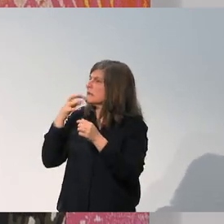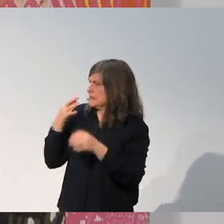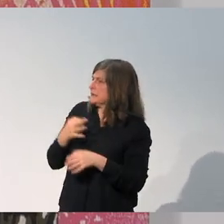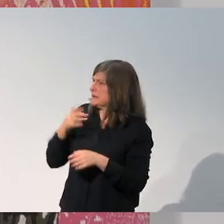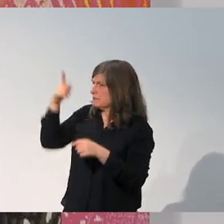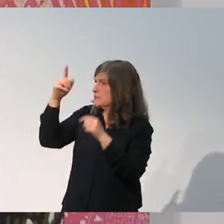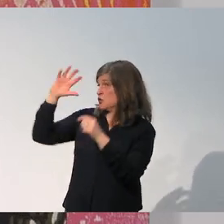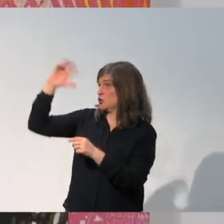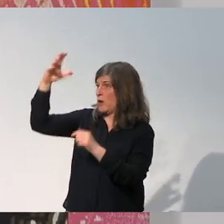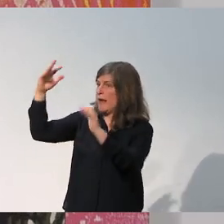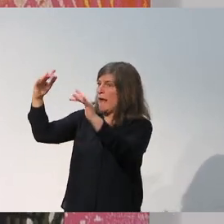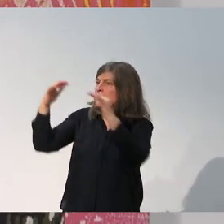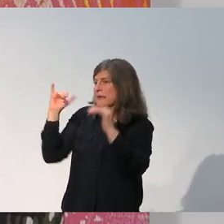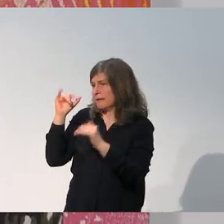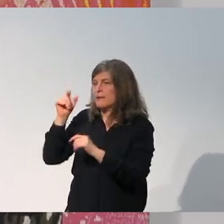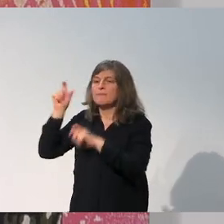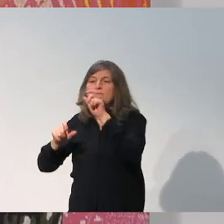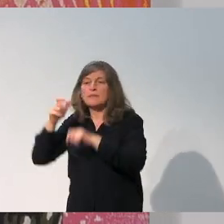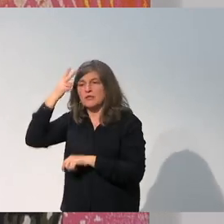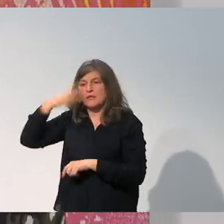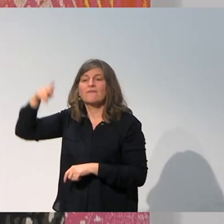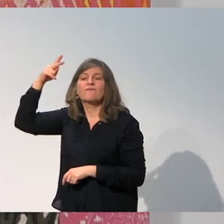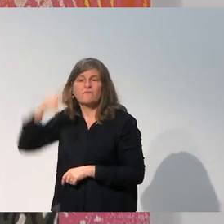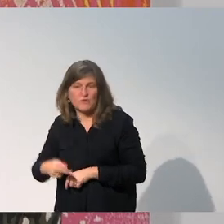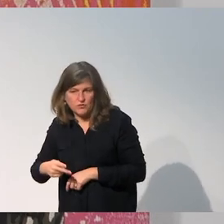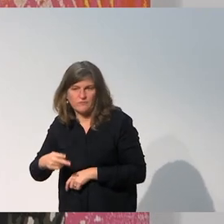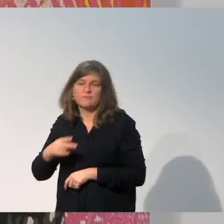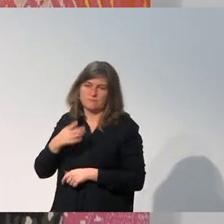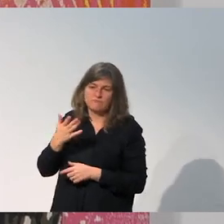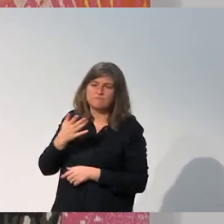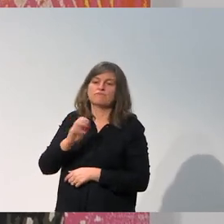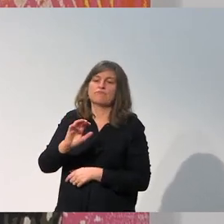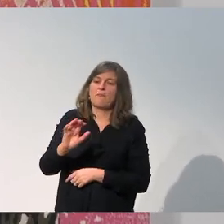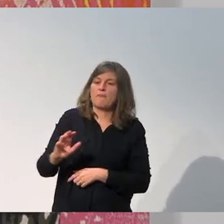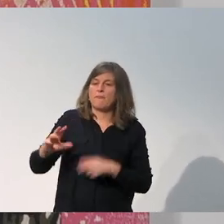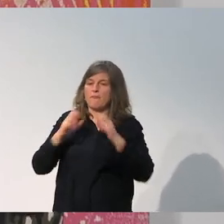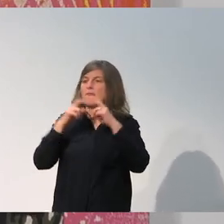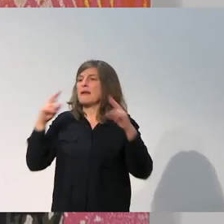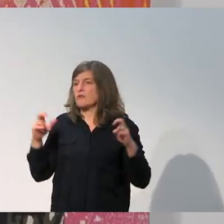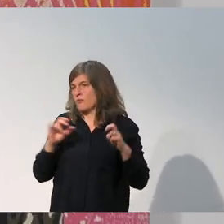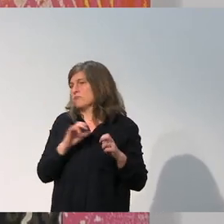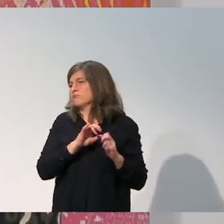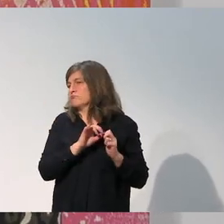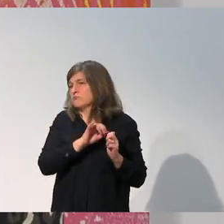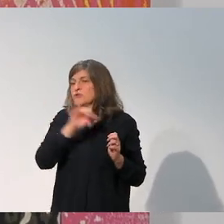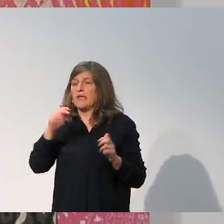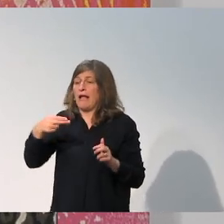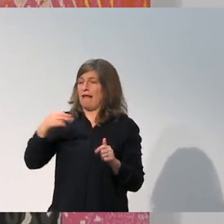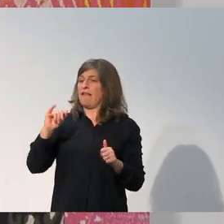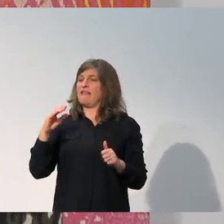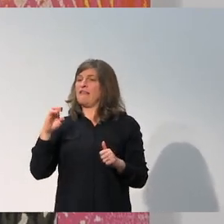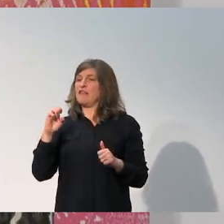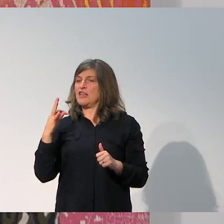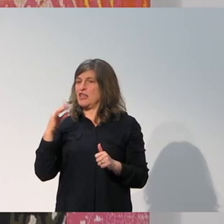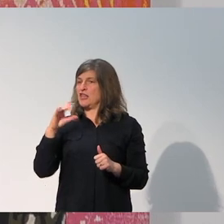les philosophes, de Platon à Nietzsche, et des écrivains comme Camus et Paul Valéry. Et la première question,